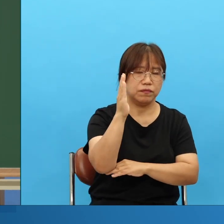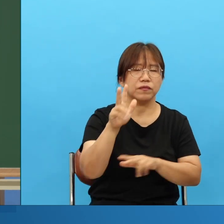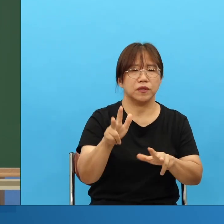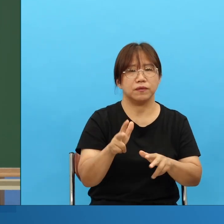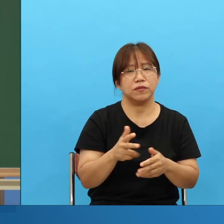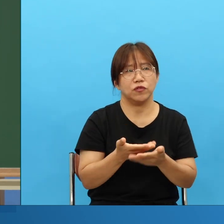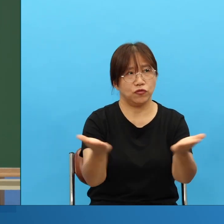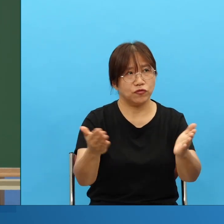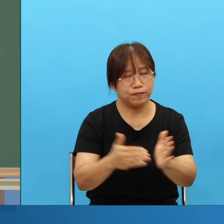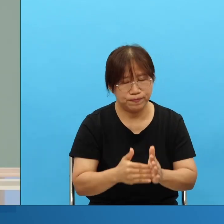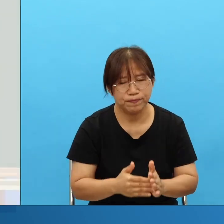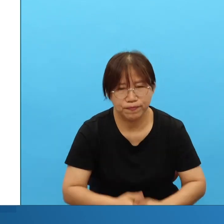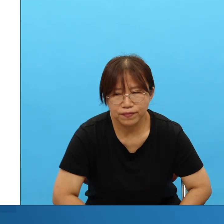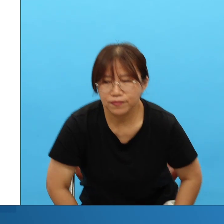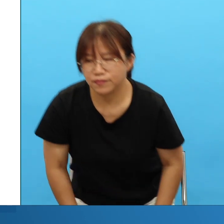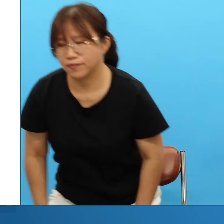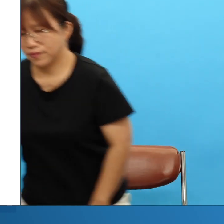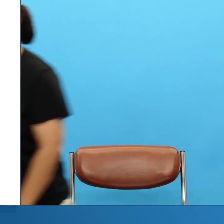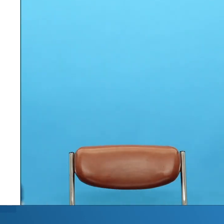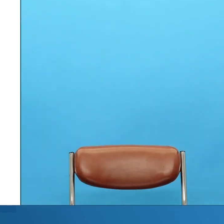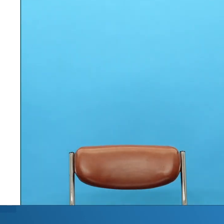다음,